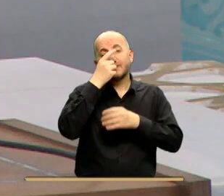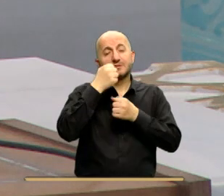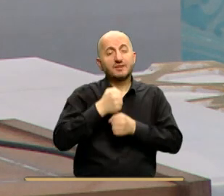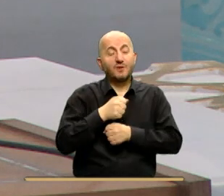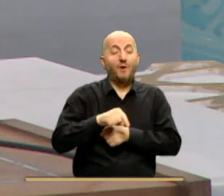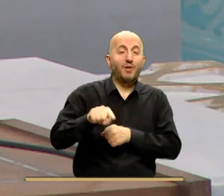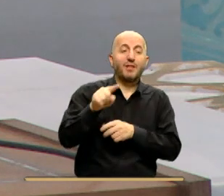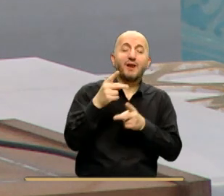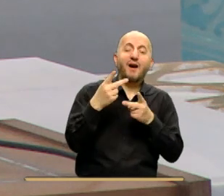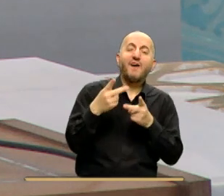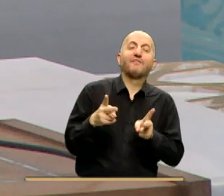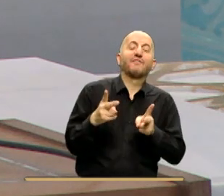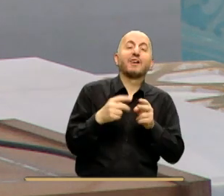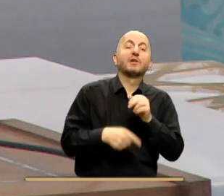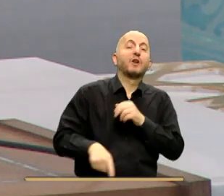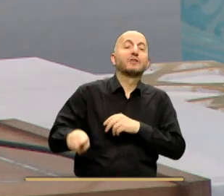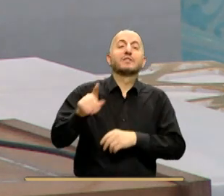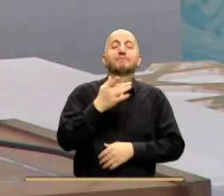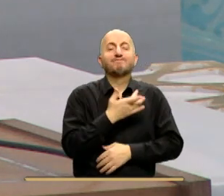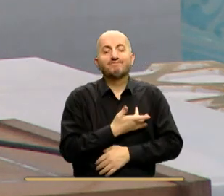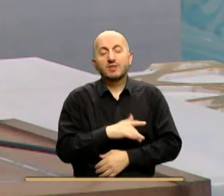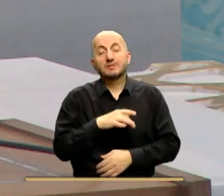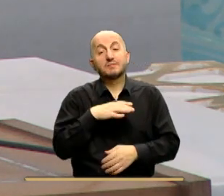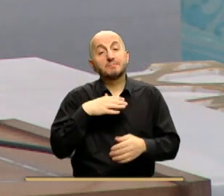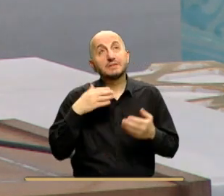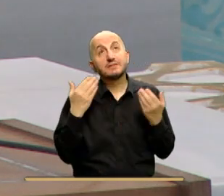affet. Onların bağışlanmasını dile.